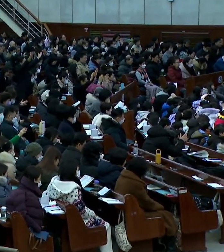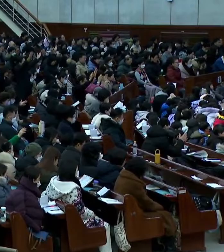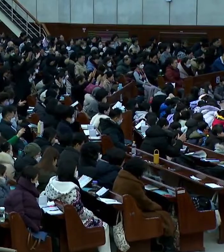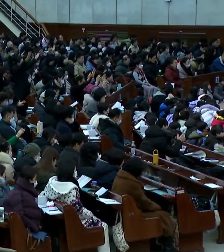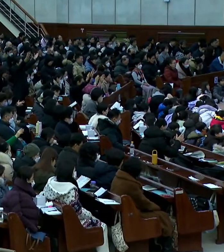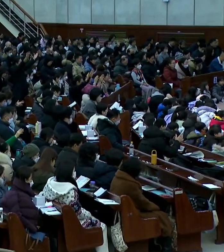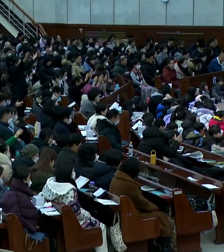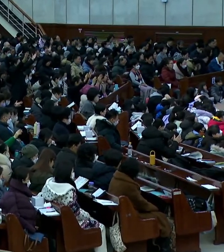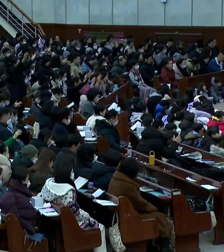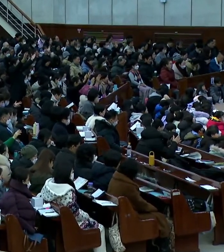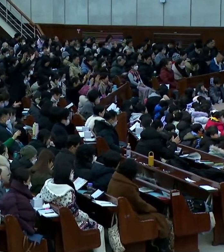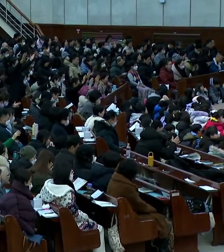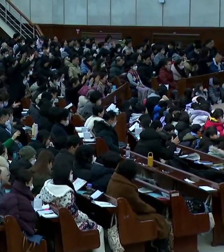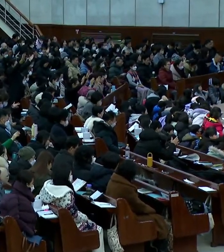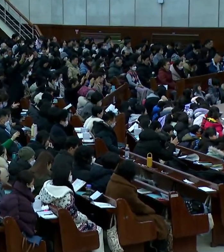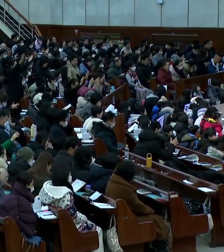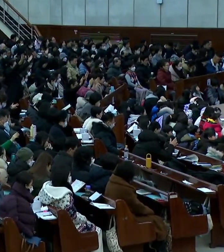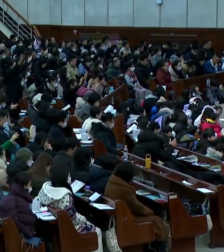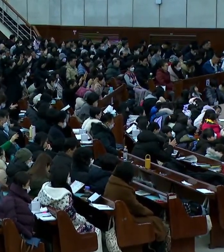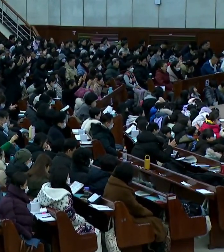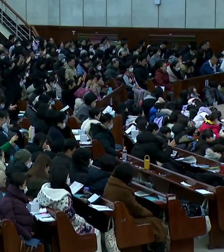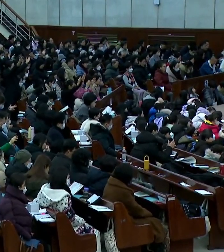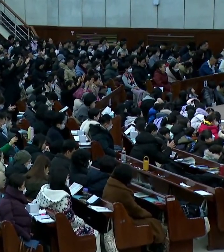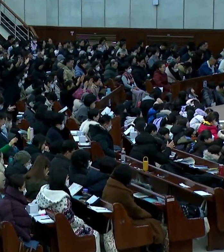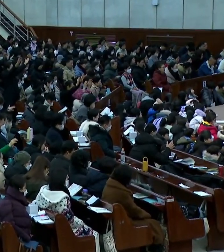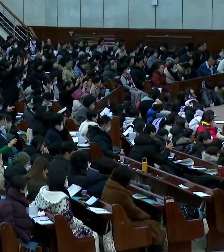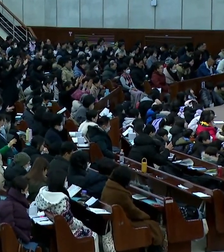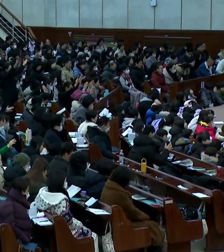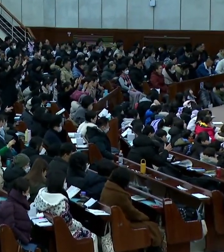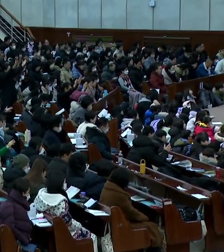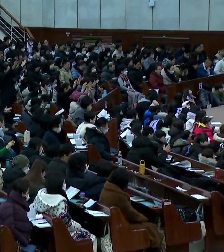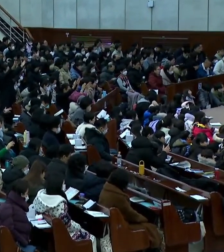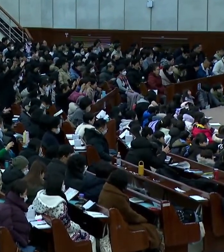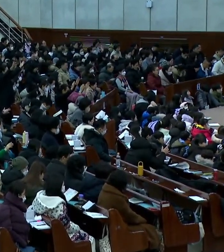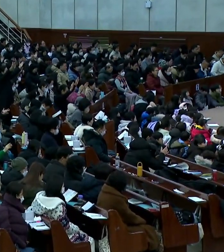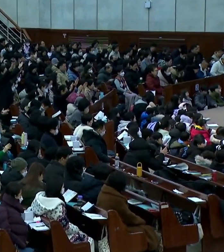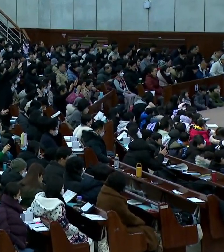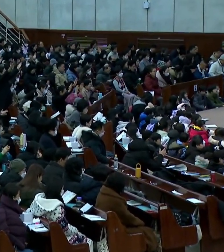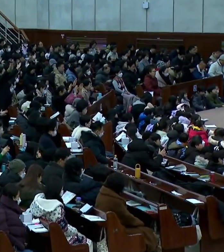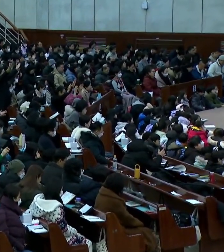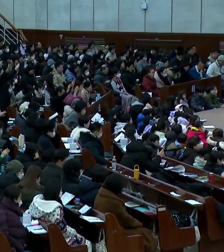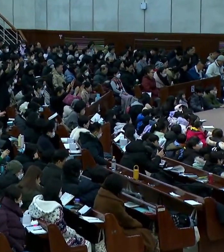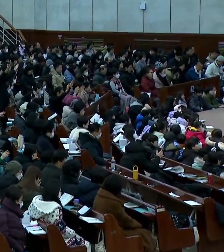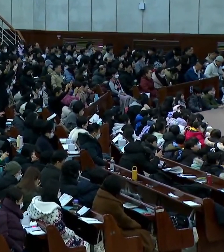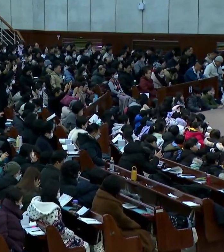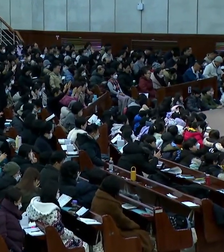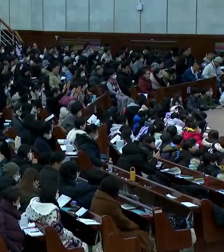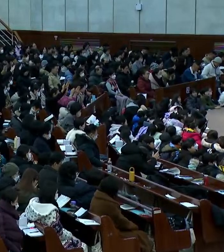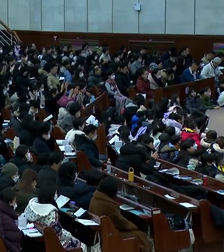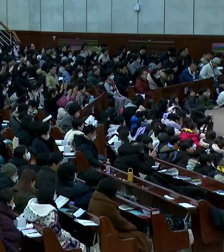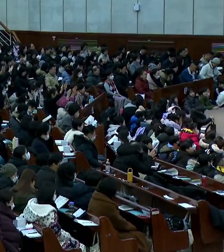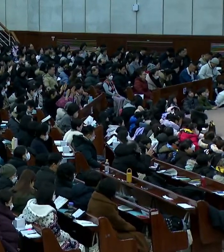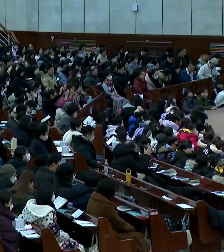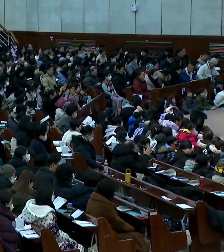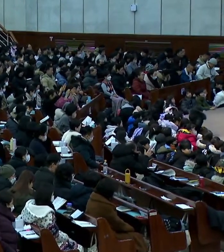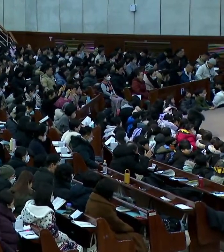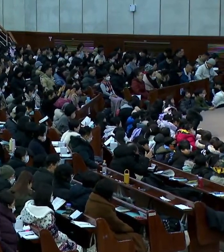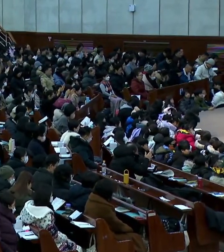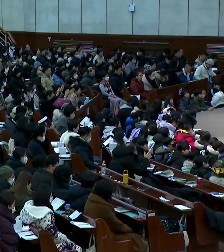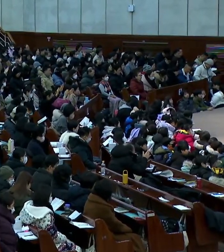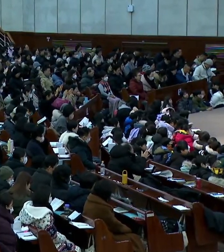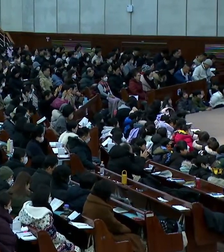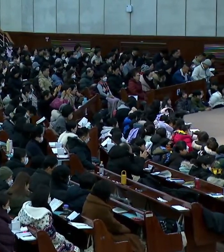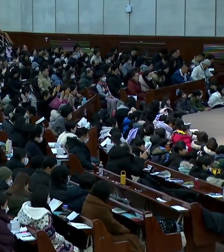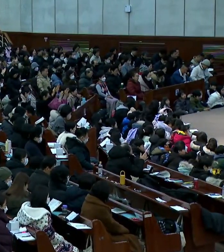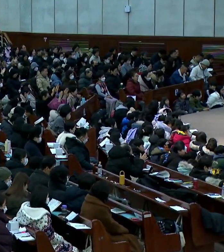주님이 인도하여 주시옵소서. 오늘도 주님 앞에 나와 하나님 간절한 심령으로 무릎 꿇고 기도하는 주의